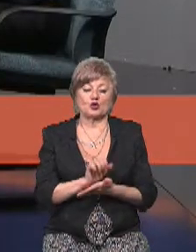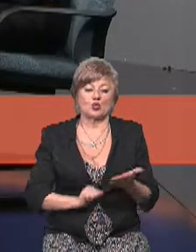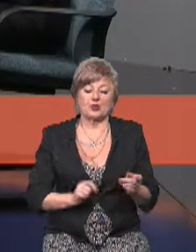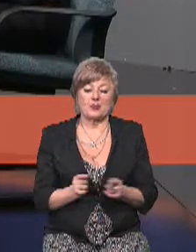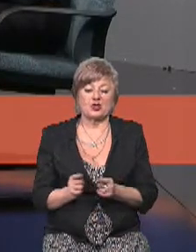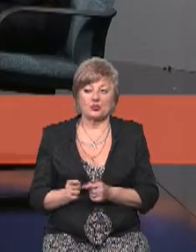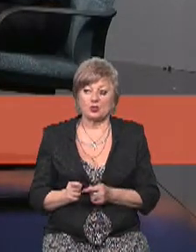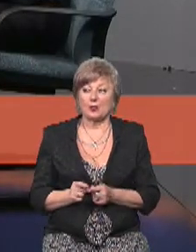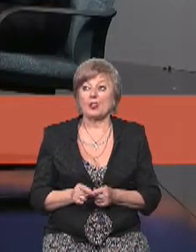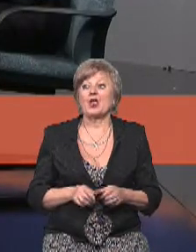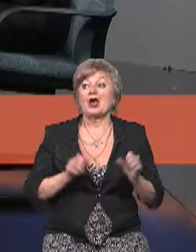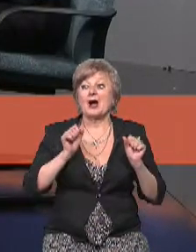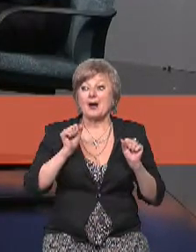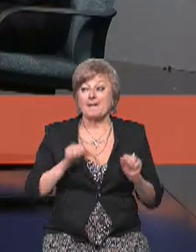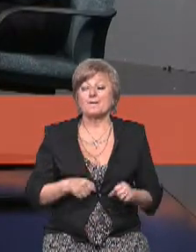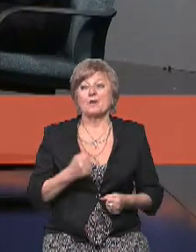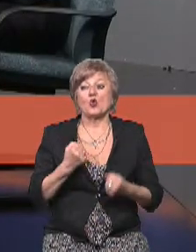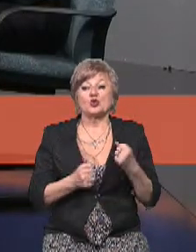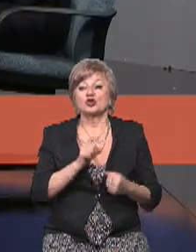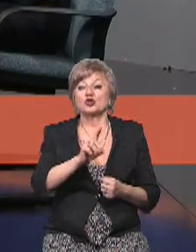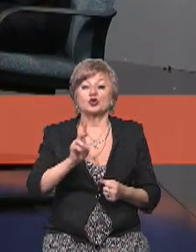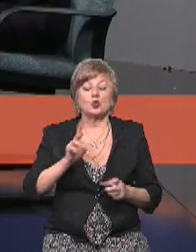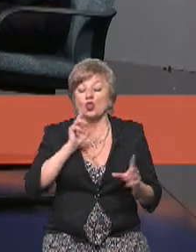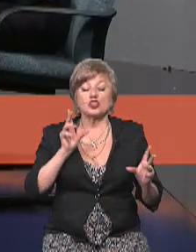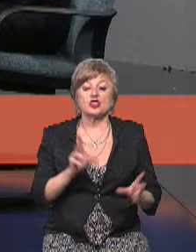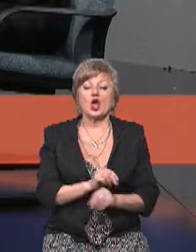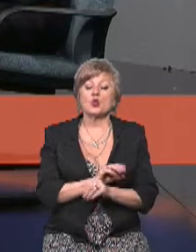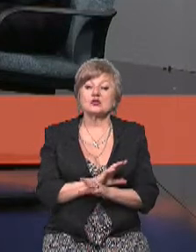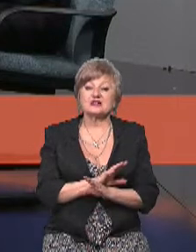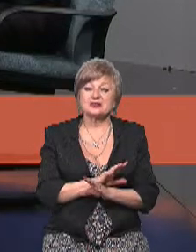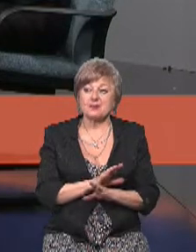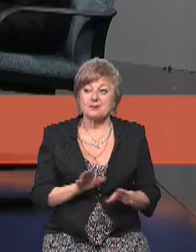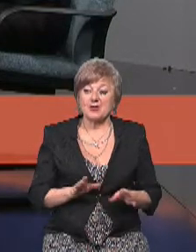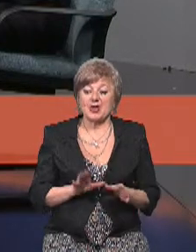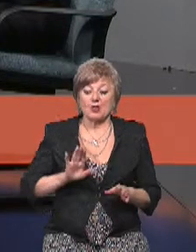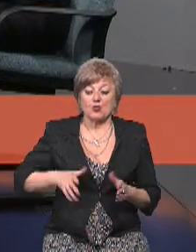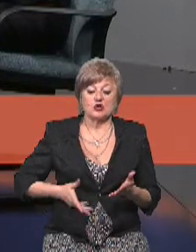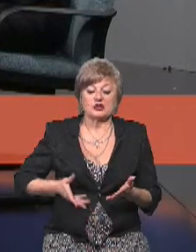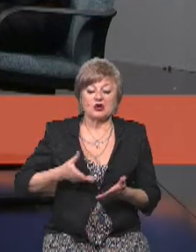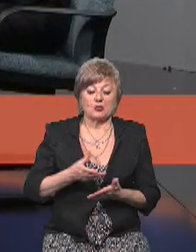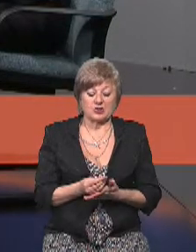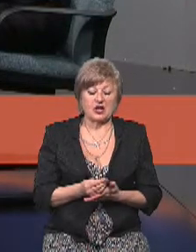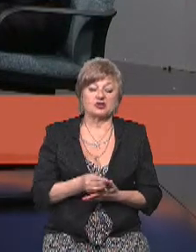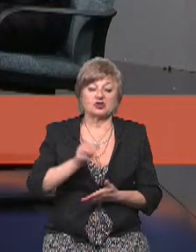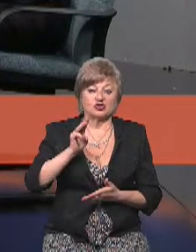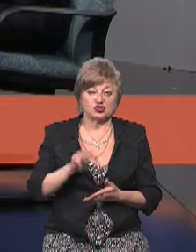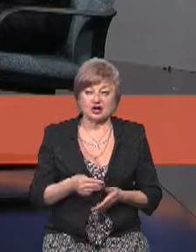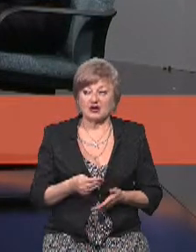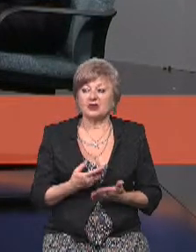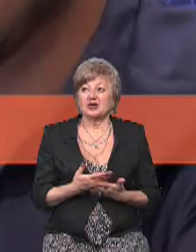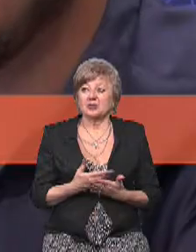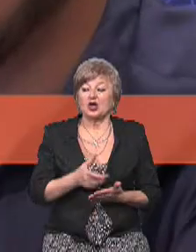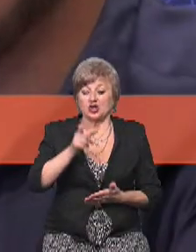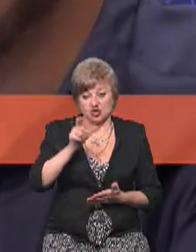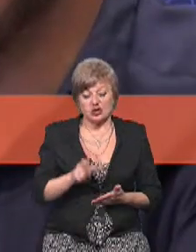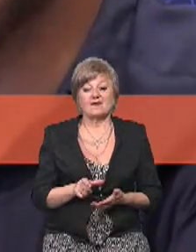можна наразі розмитнити авто тим, хто не встиг після сплати штрафу розмитнити? От, наприклад,